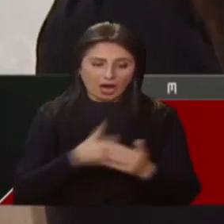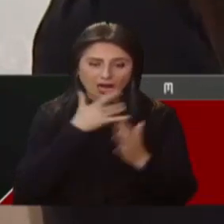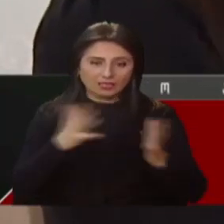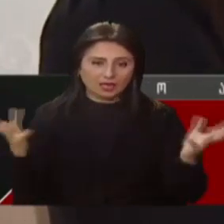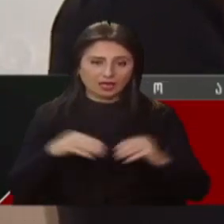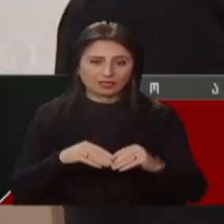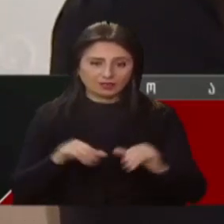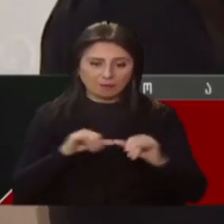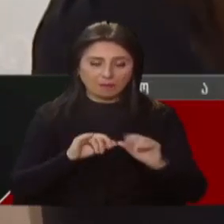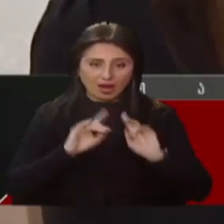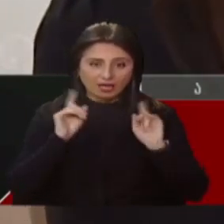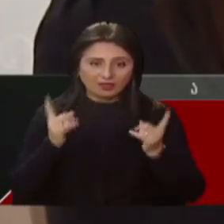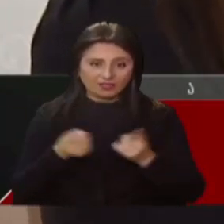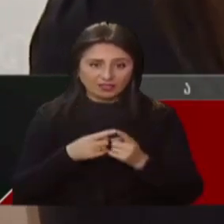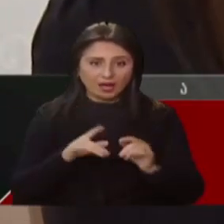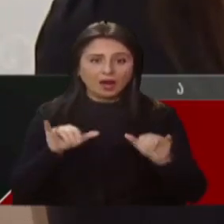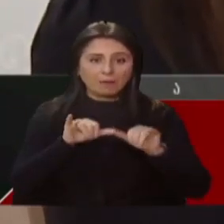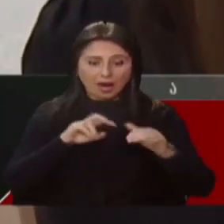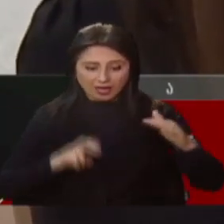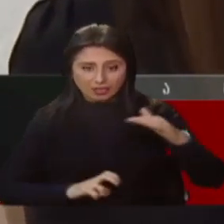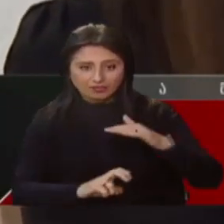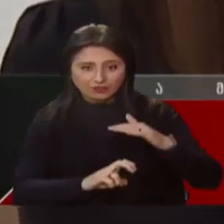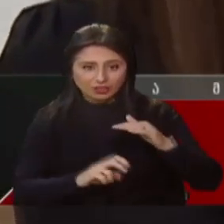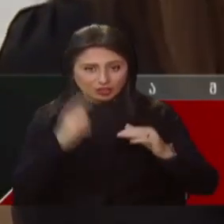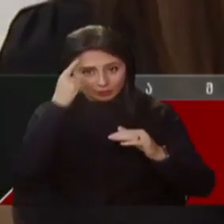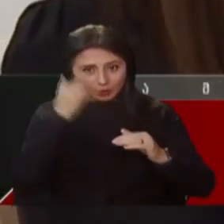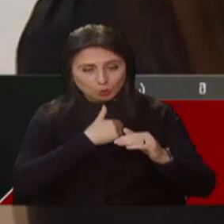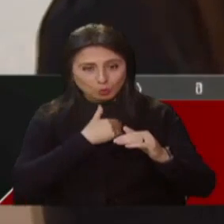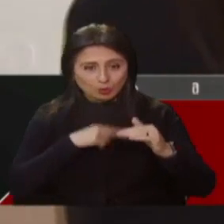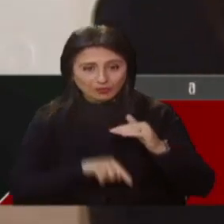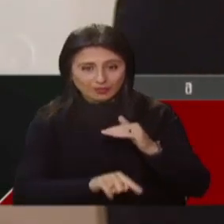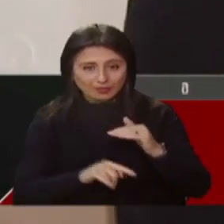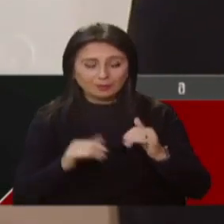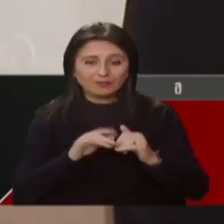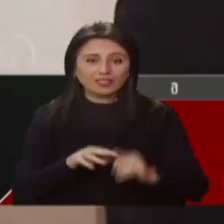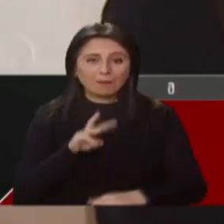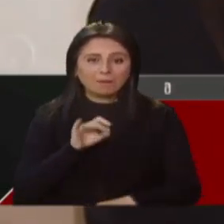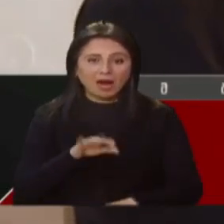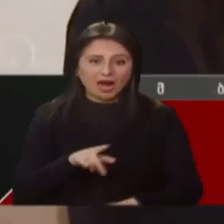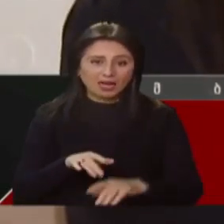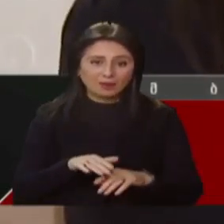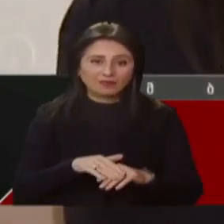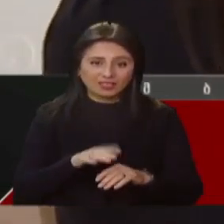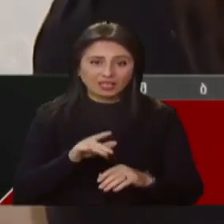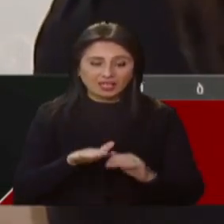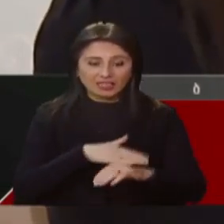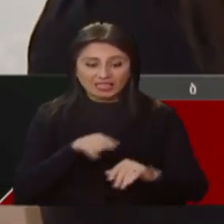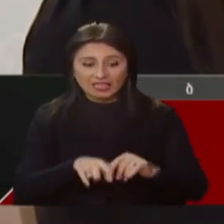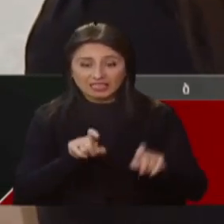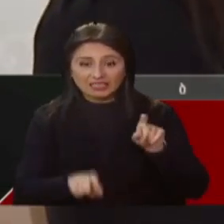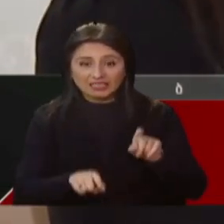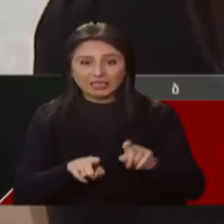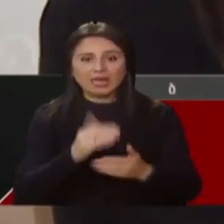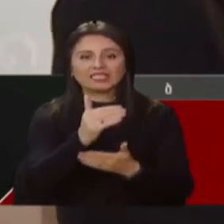წლის ღამეს მაგიდის ქვეშაც ზრებიან და იფიქრებენ სურვილებს და მარიამი ცოტა დიდხანს რო არ გამოდის ხოლმე, ხვდებით, რომ